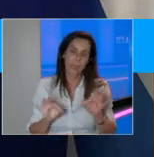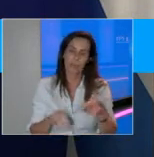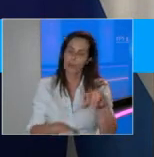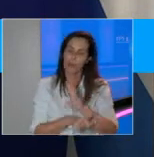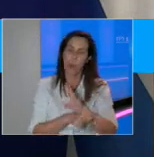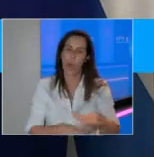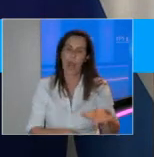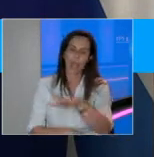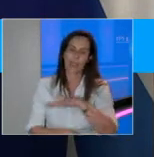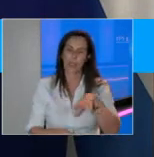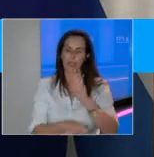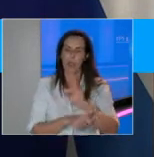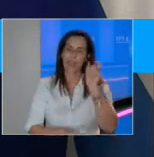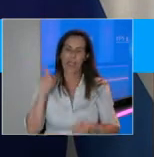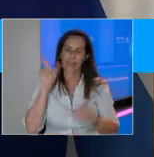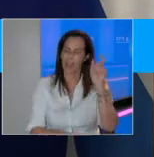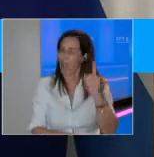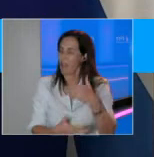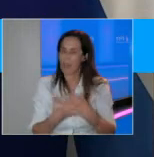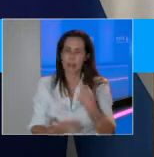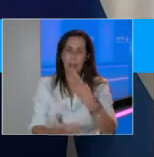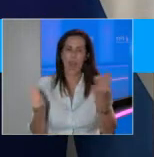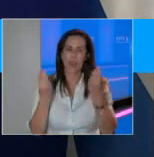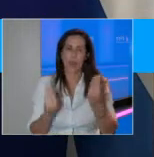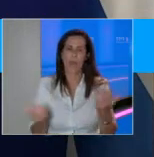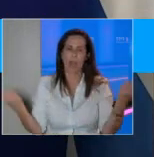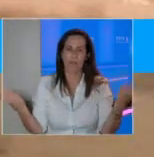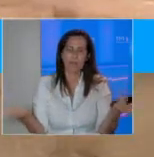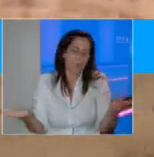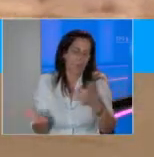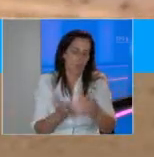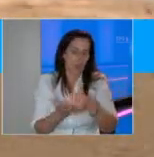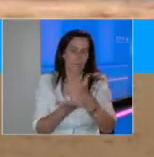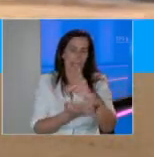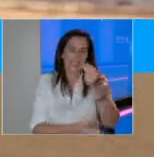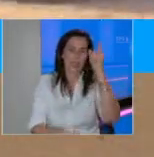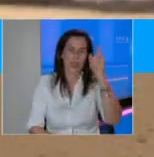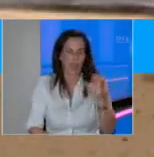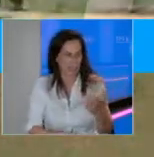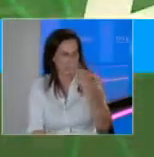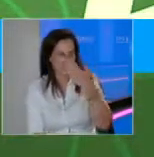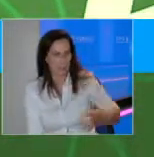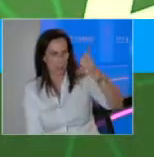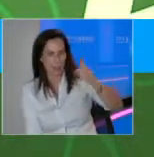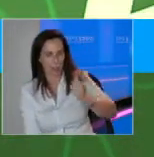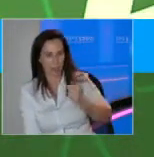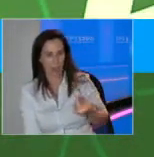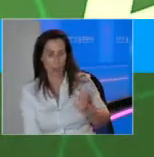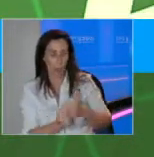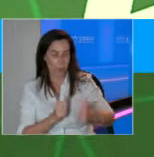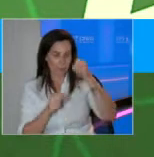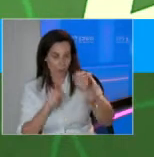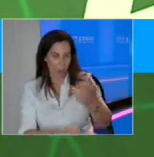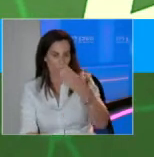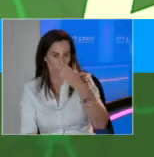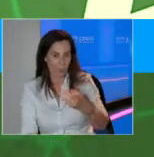שמירת האזור ושמירת האזרחים, אבל אין לי מילה טובה להגיד על הדבר הזה שנמשך כבר 20 שנה. תחזרת מהרמטכ"ל למשל? או משר